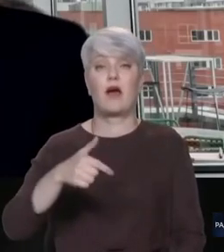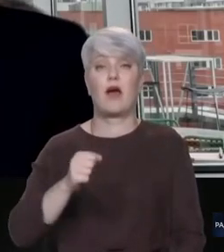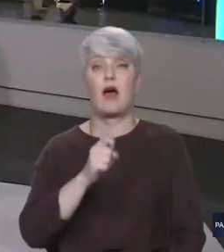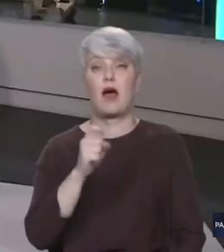газі